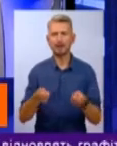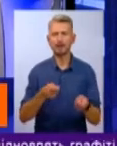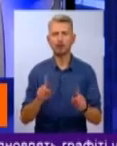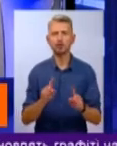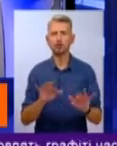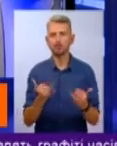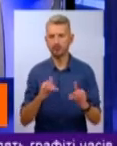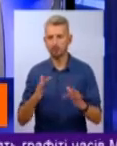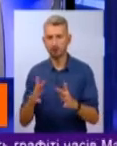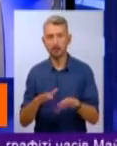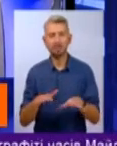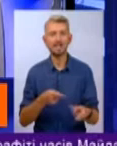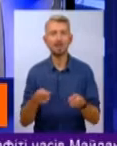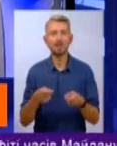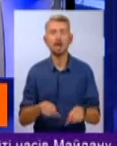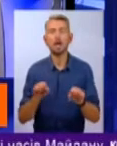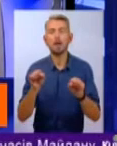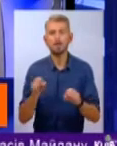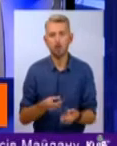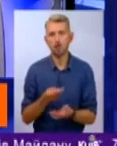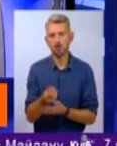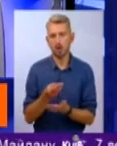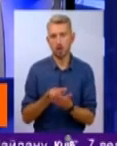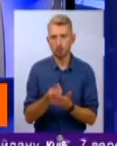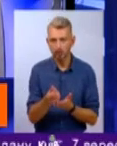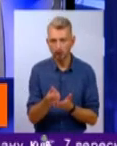відбувається, сьогодні місцева влада може фінансувати